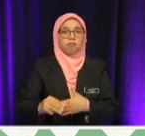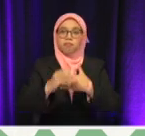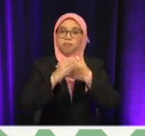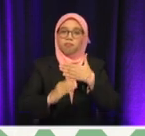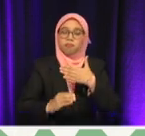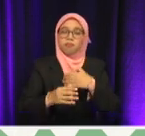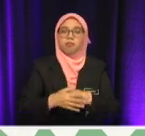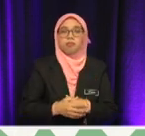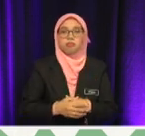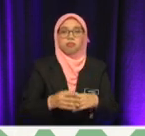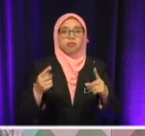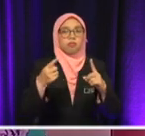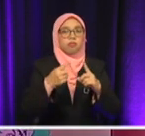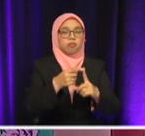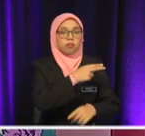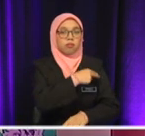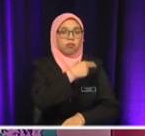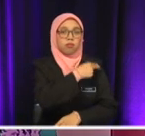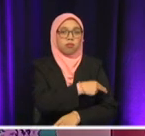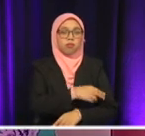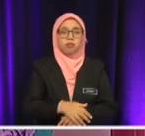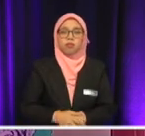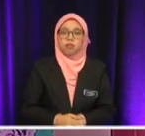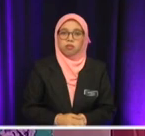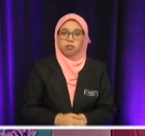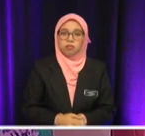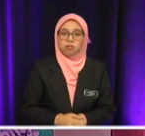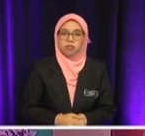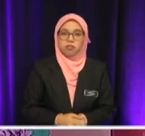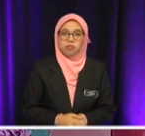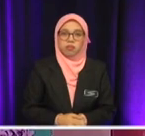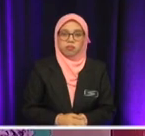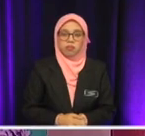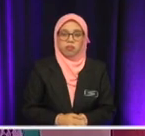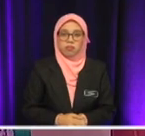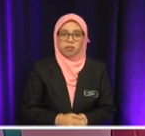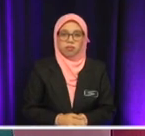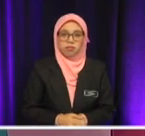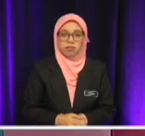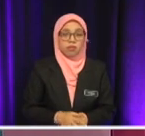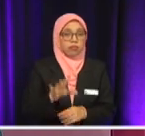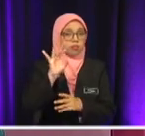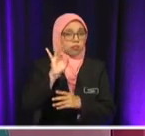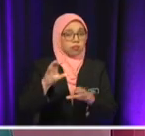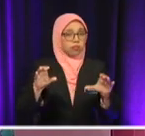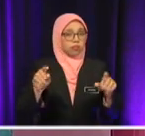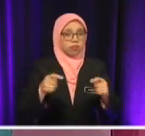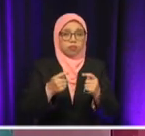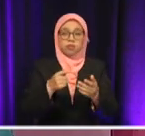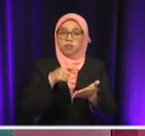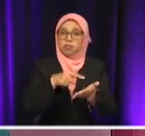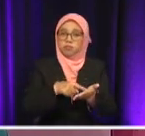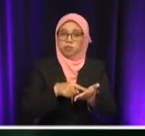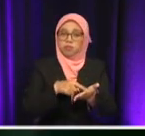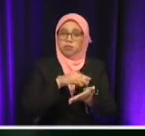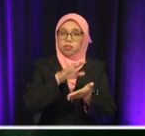Baik, cikgu, mana cikgu dapat 8 tindakan ni? Cikgu reka ke? Mana boleh cikgu reka? Okey, 8 tindakan ni Syafiqah, semuanya